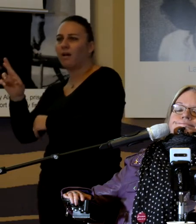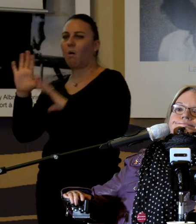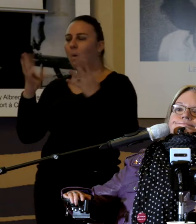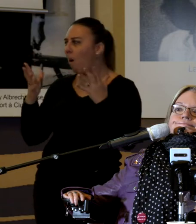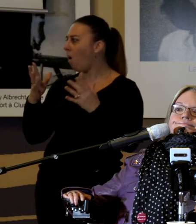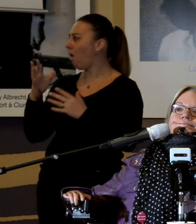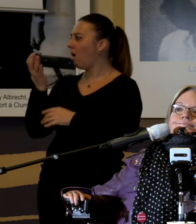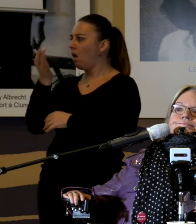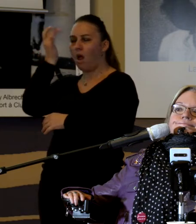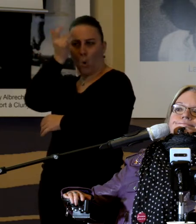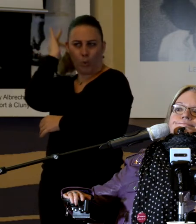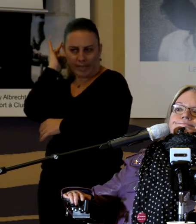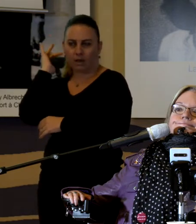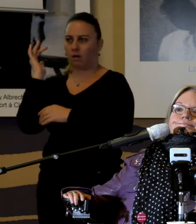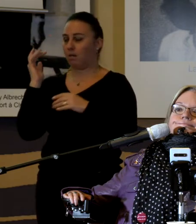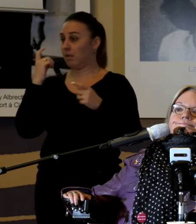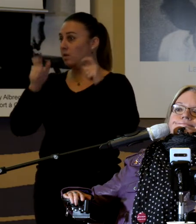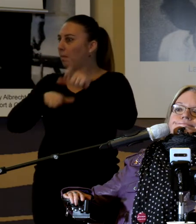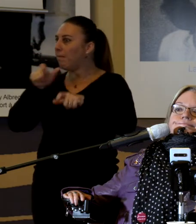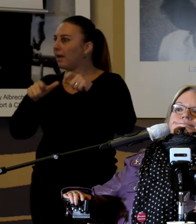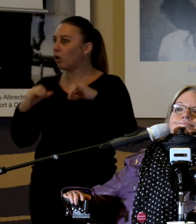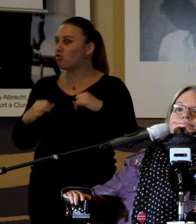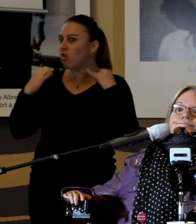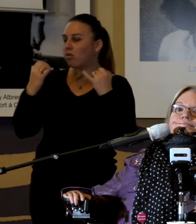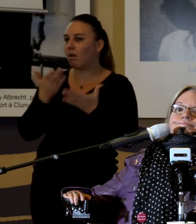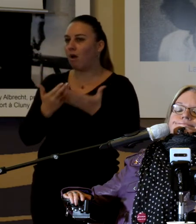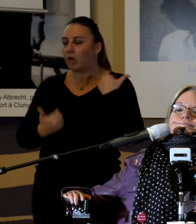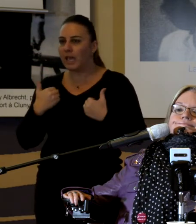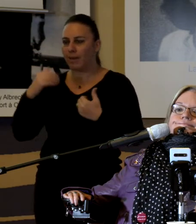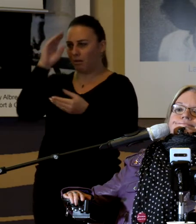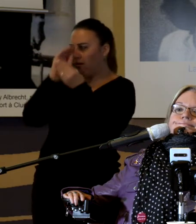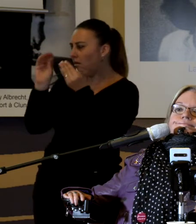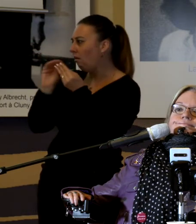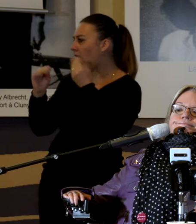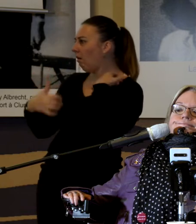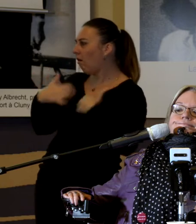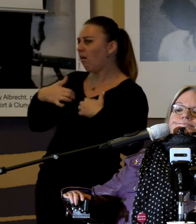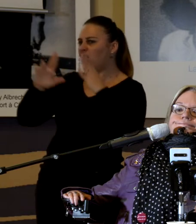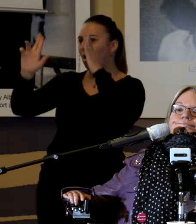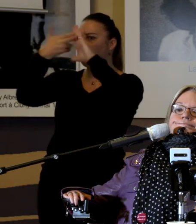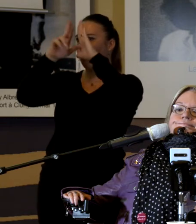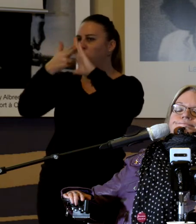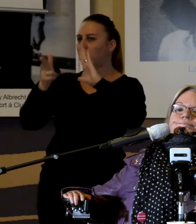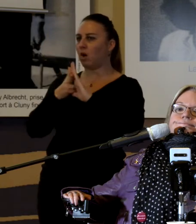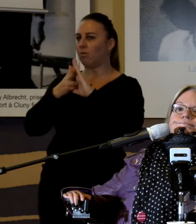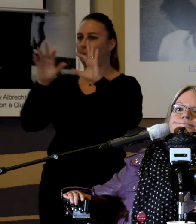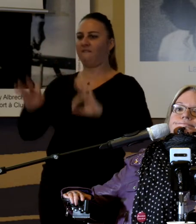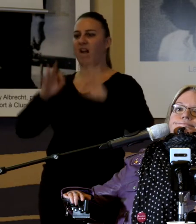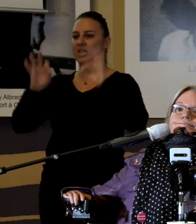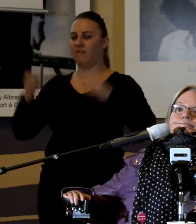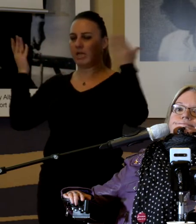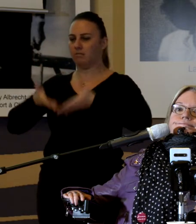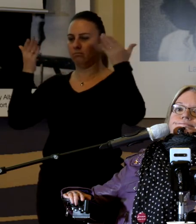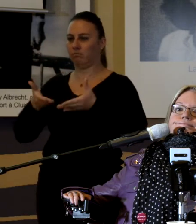Il est inévitable que la jeune génération de personnes handicapées questionne, hein, l'imposition de normes valido-centrées.